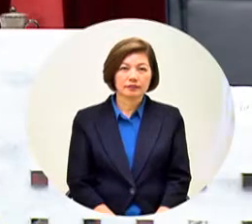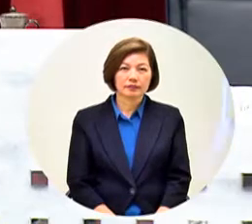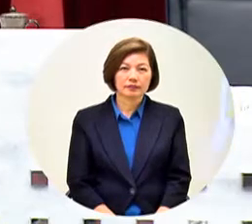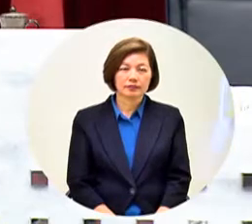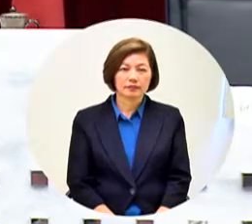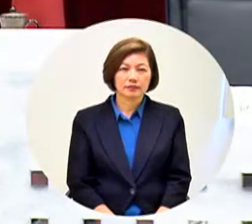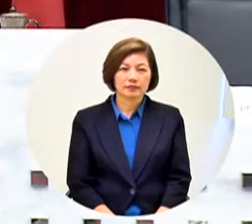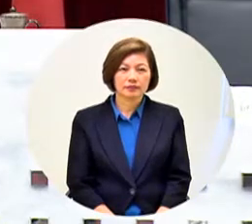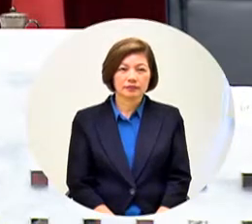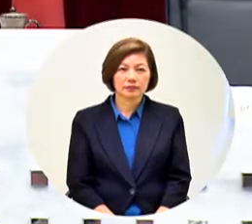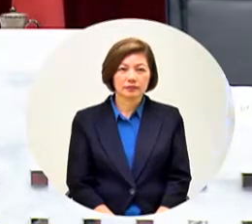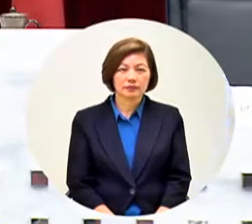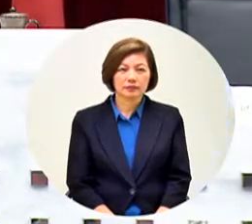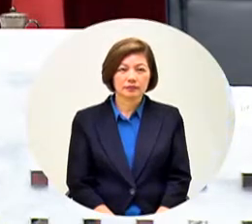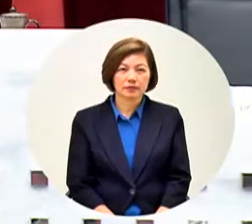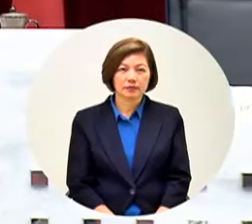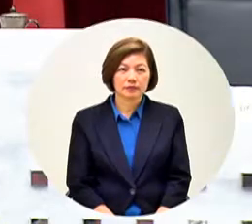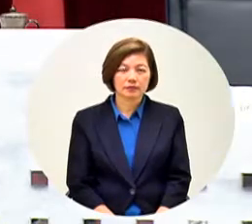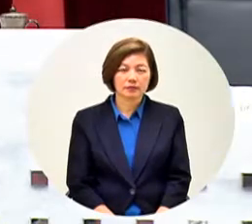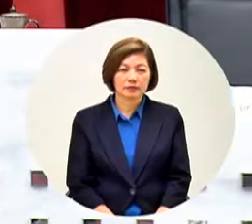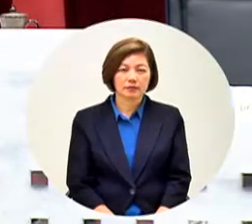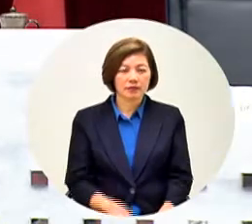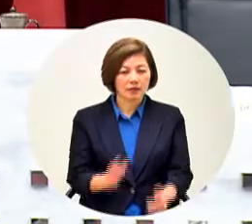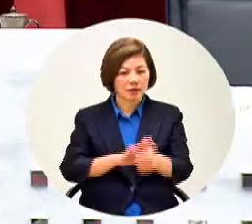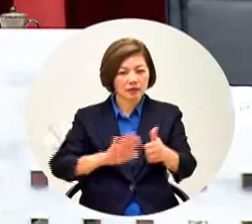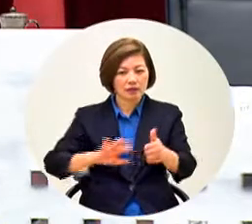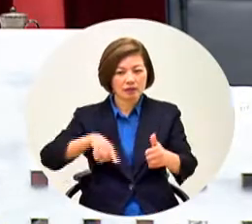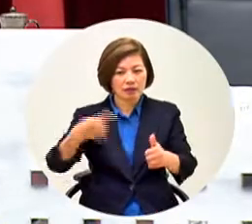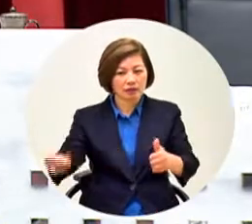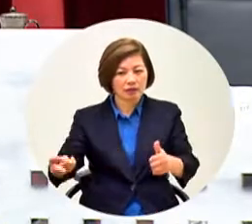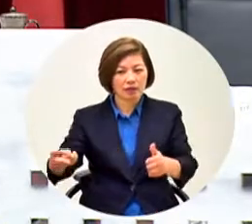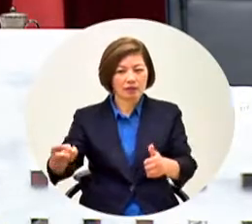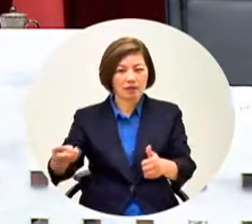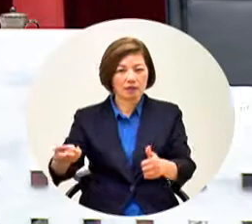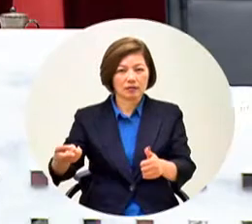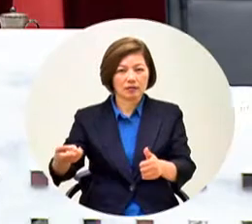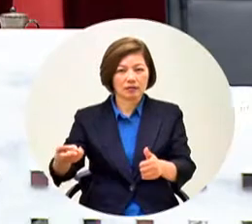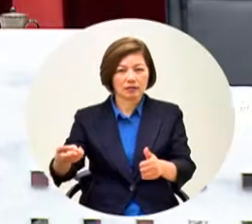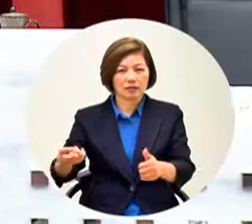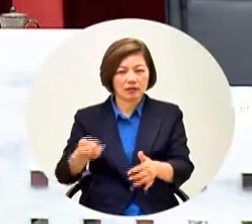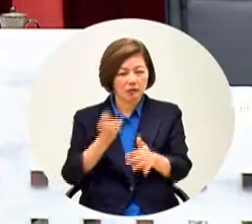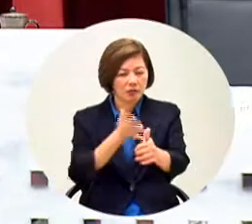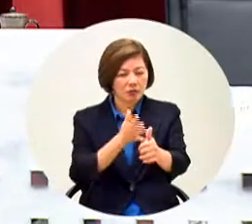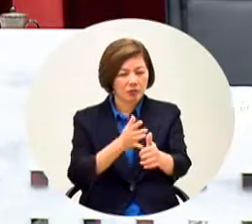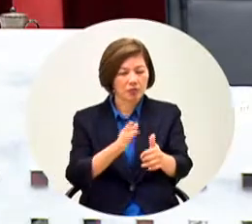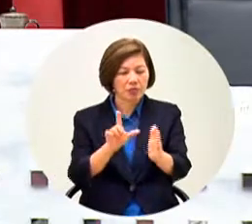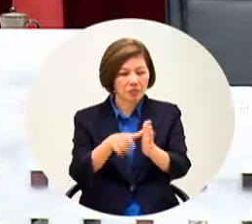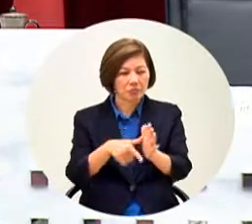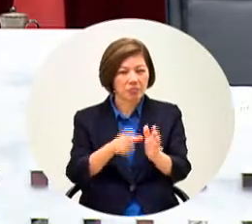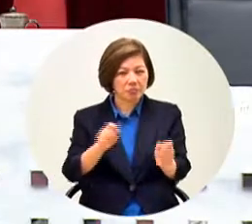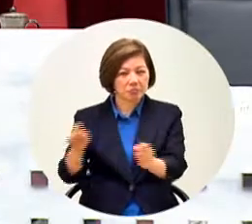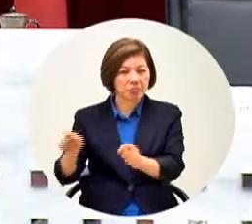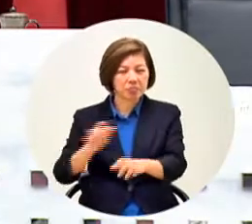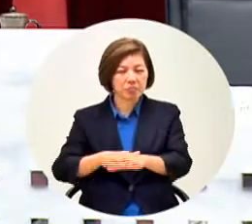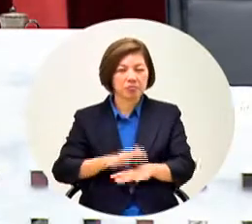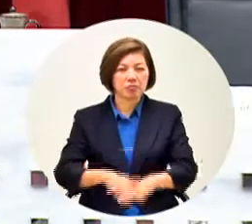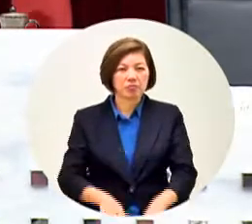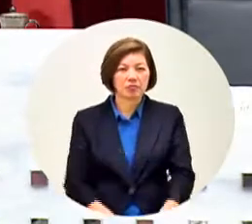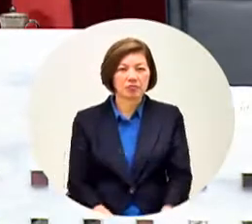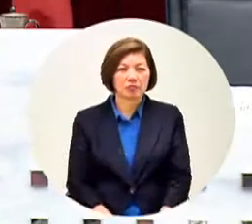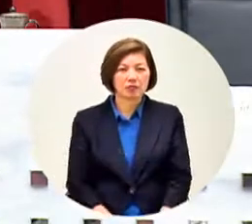那个，因为对不起，因为会怕会影响到下两位那个质询时间。哦，对，那我们就